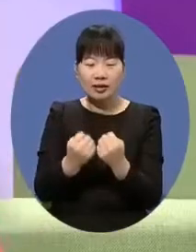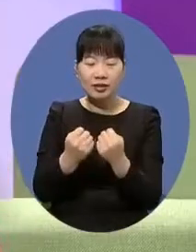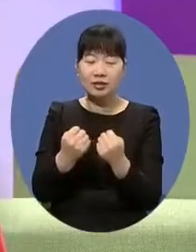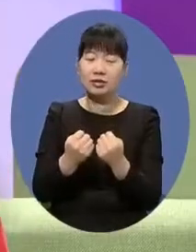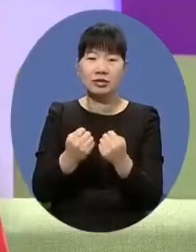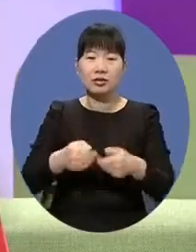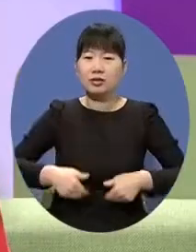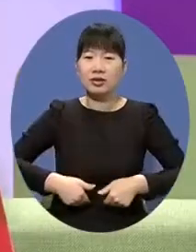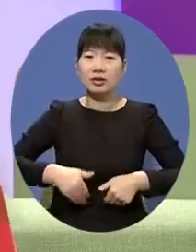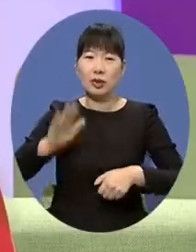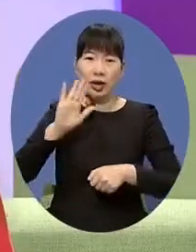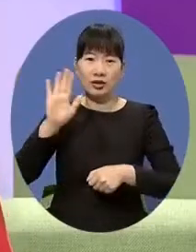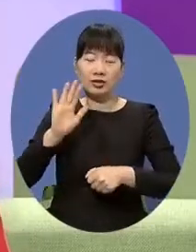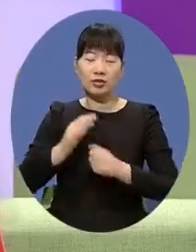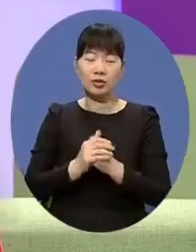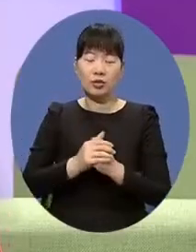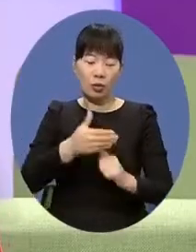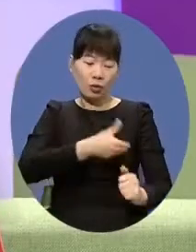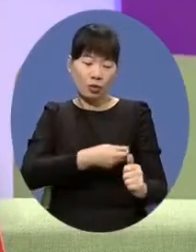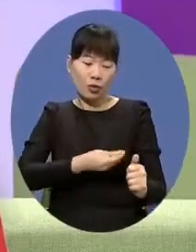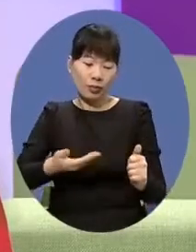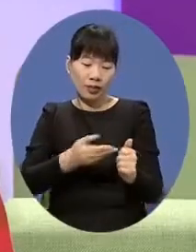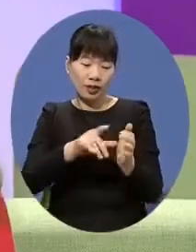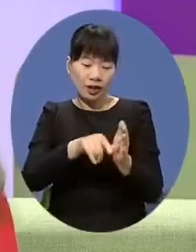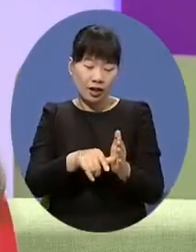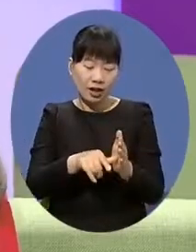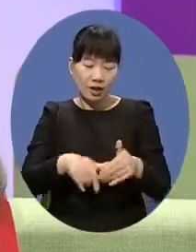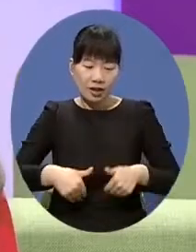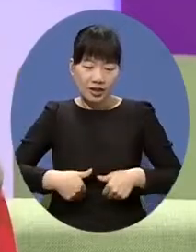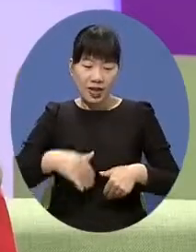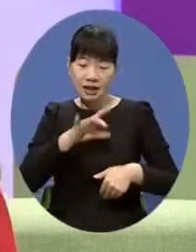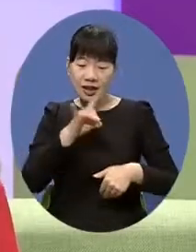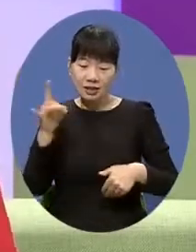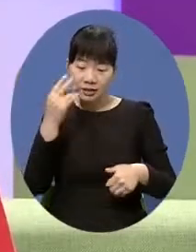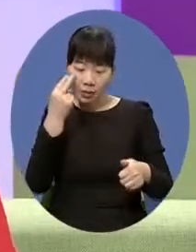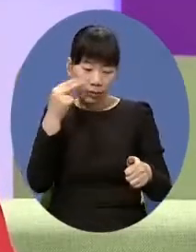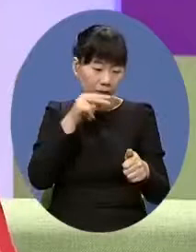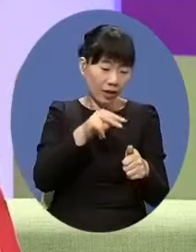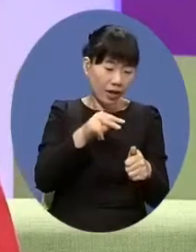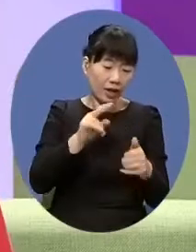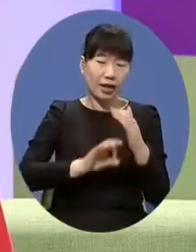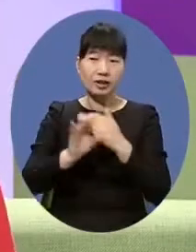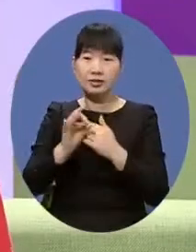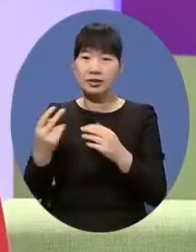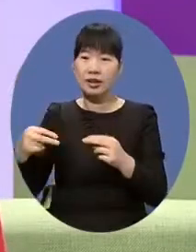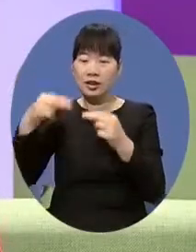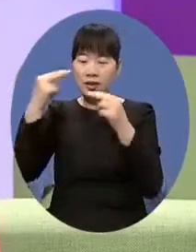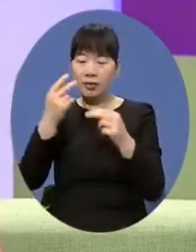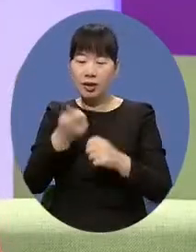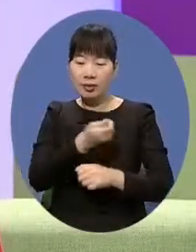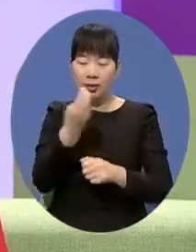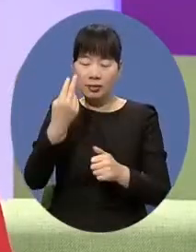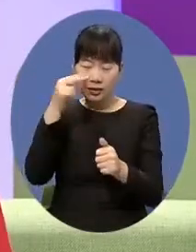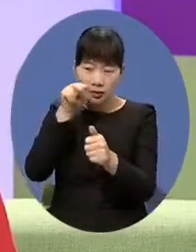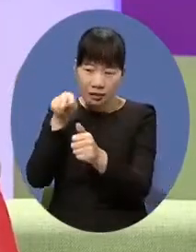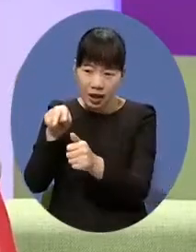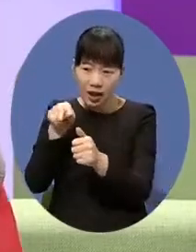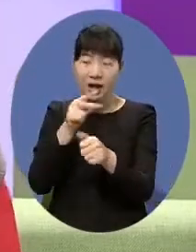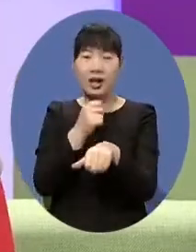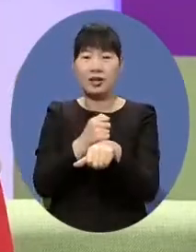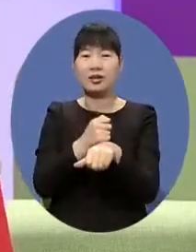모유를 먹이시면서도 이렇게 얘기를 하다가도 가끔씩 한 번씩 봐주시고 네, 네 아침에 일어나면 또 몇 번씩 봐주시고 이런